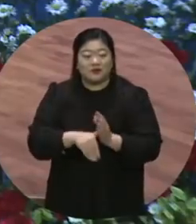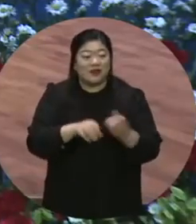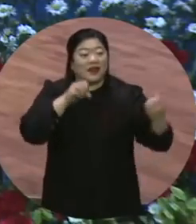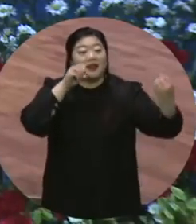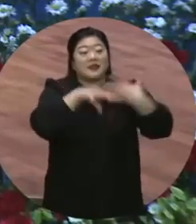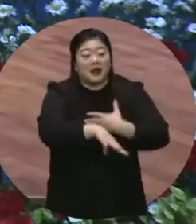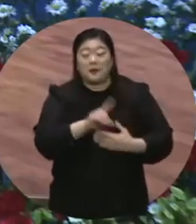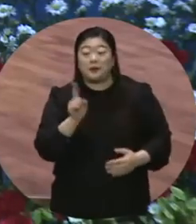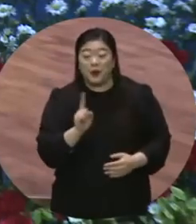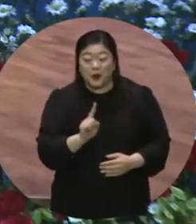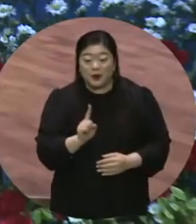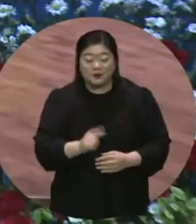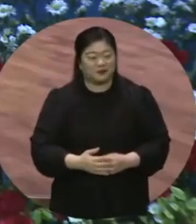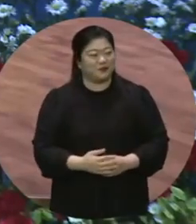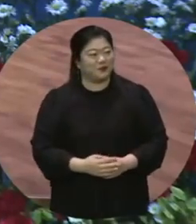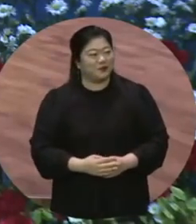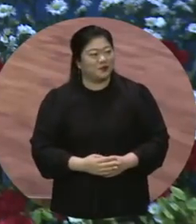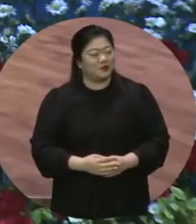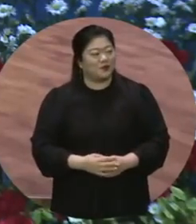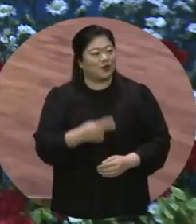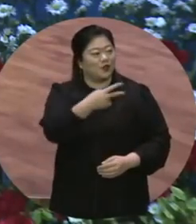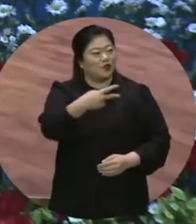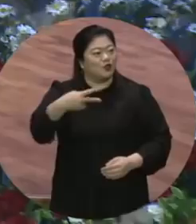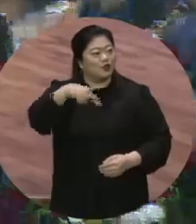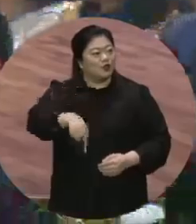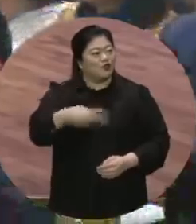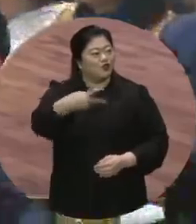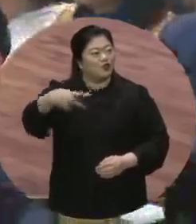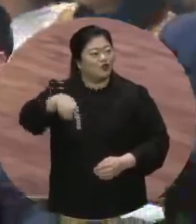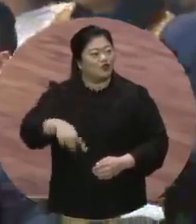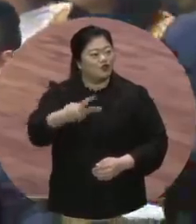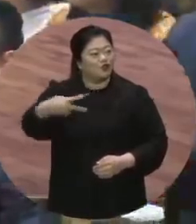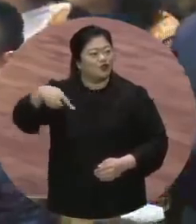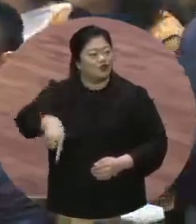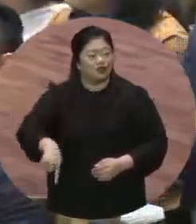사오정이 아주 당당하게 뚜뚜뚜뚜 그랬어요.